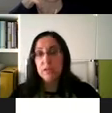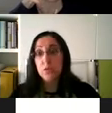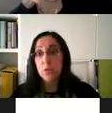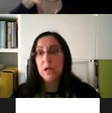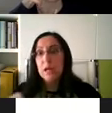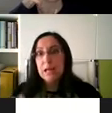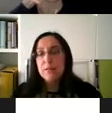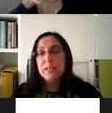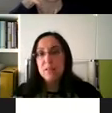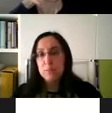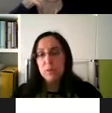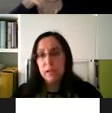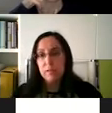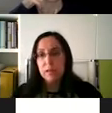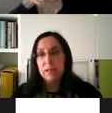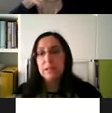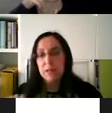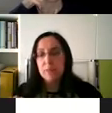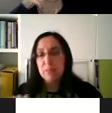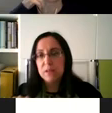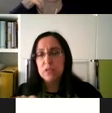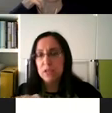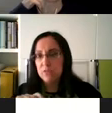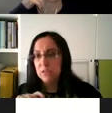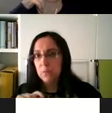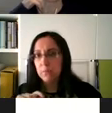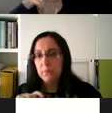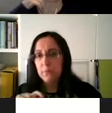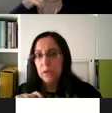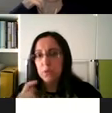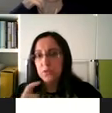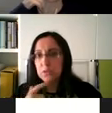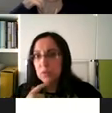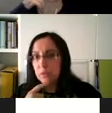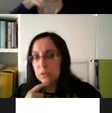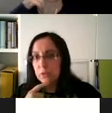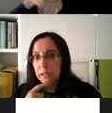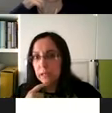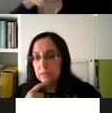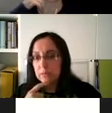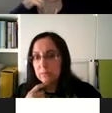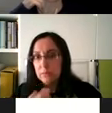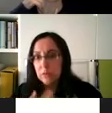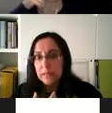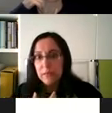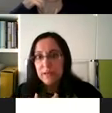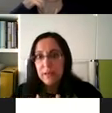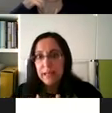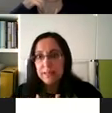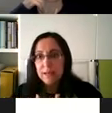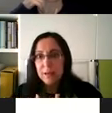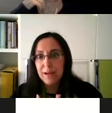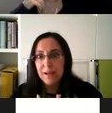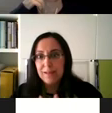1522 la vittima rispondeva tramite mezzo televisivo questo secondo me è un dato che come dire fa